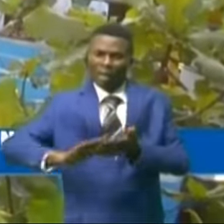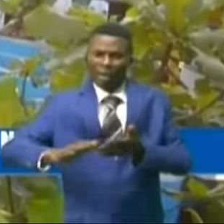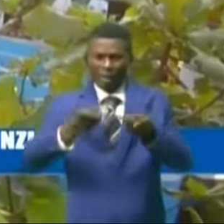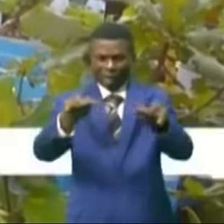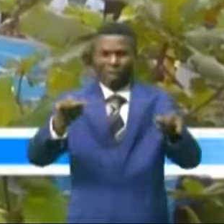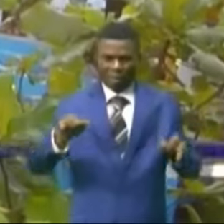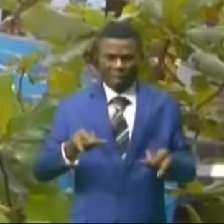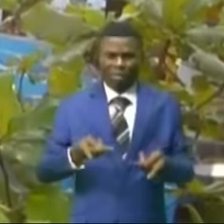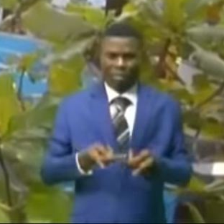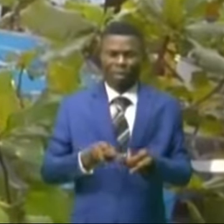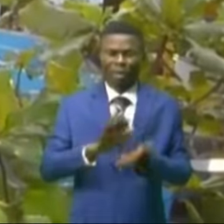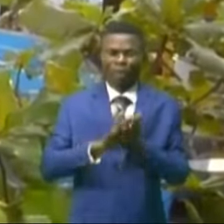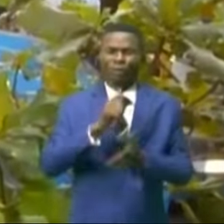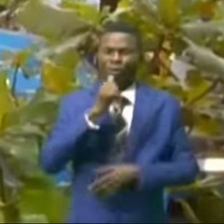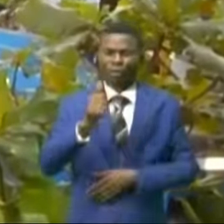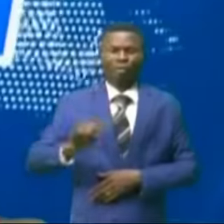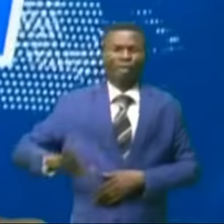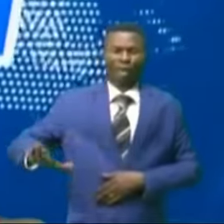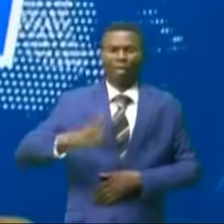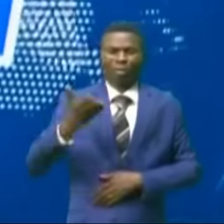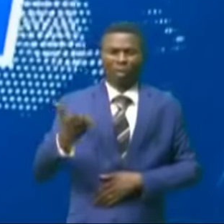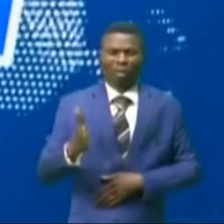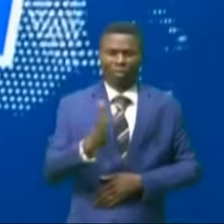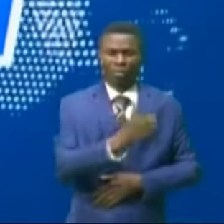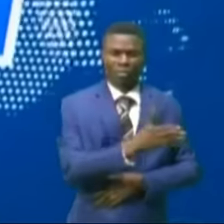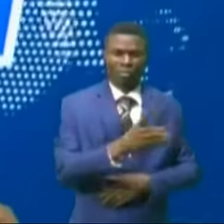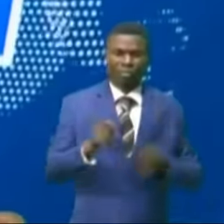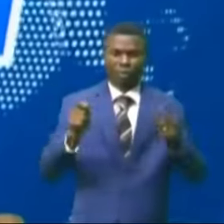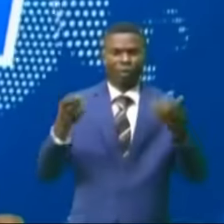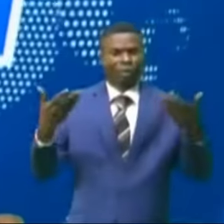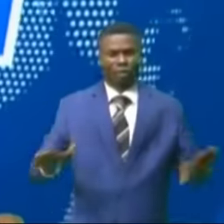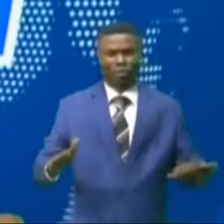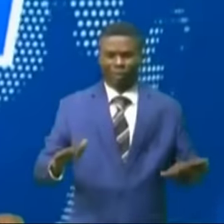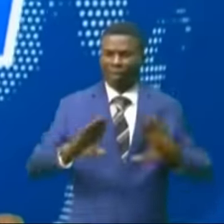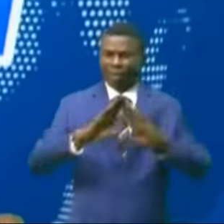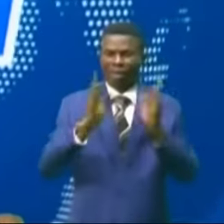sites qui fait la fierté du pays. C'est la fin de